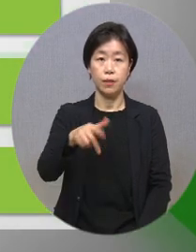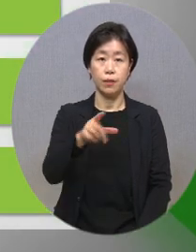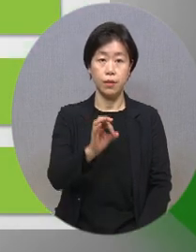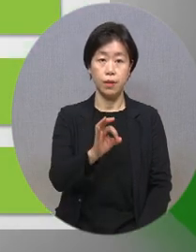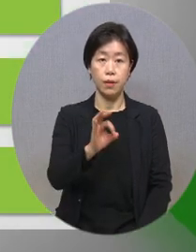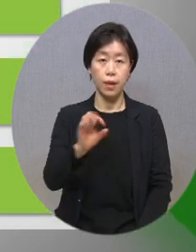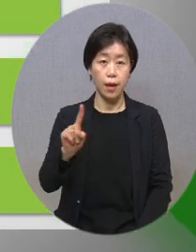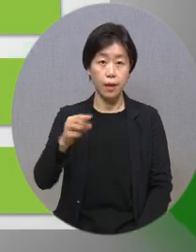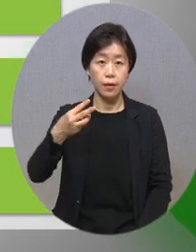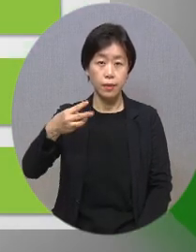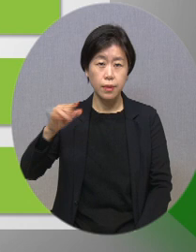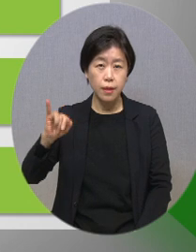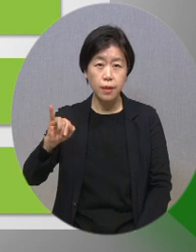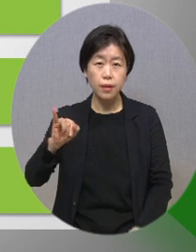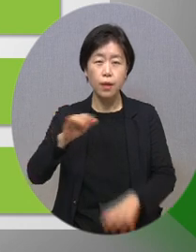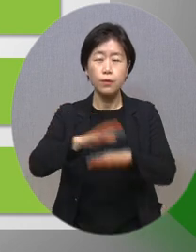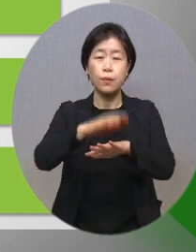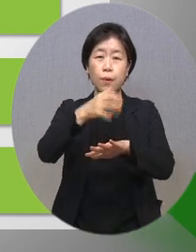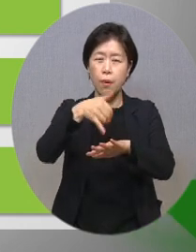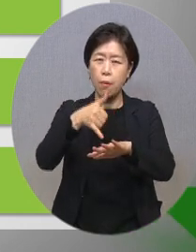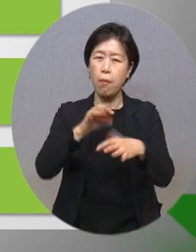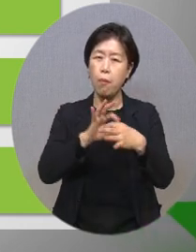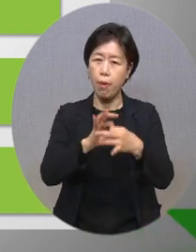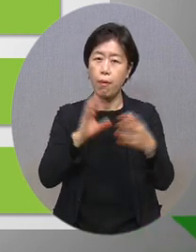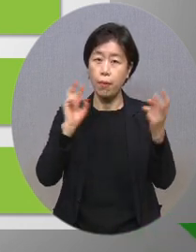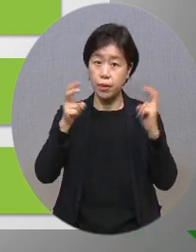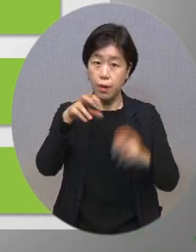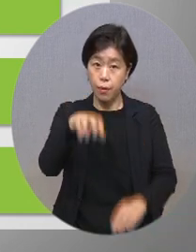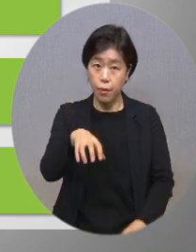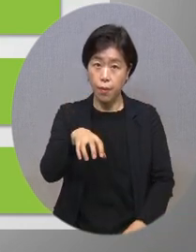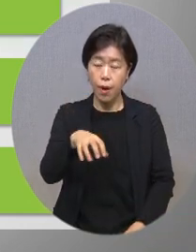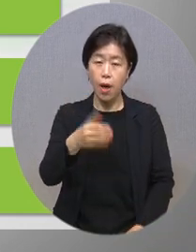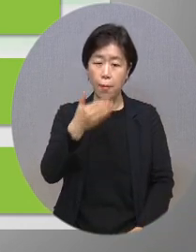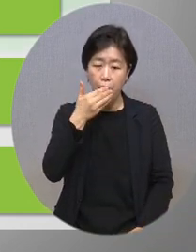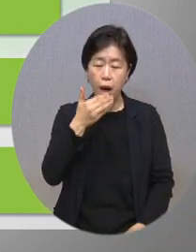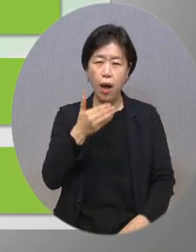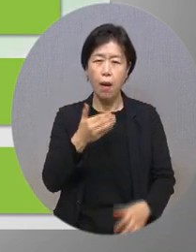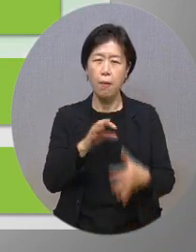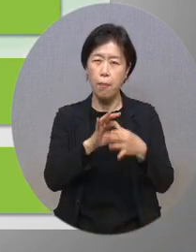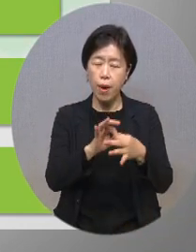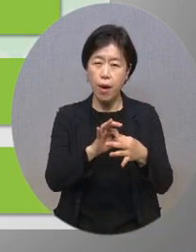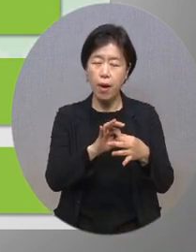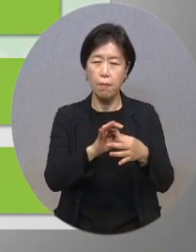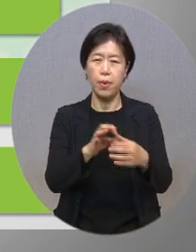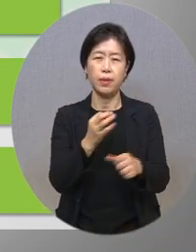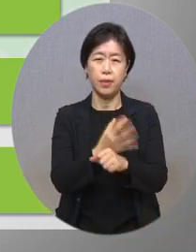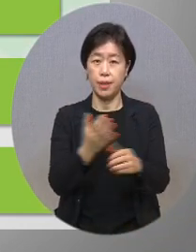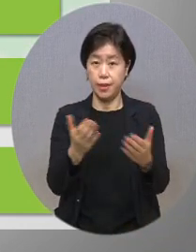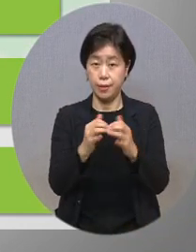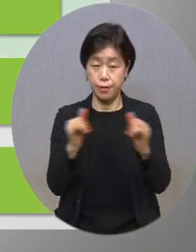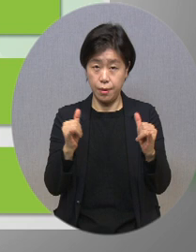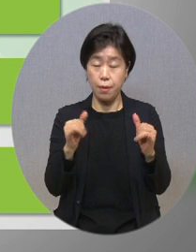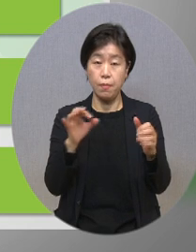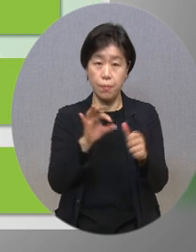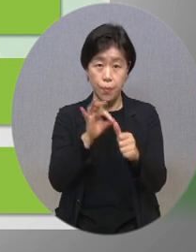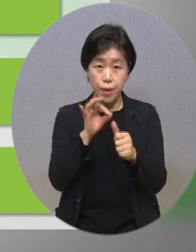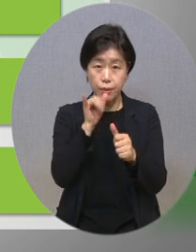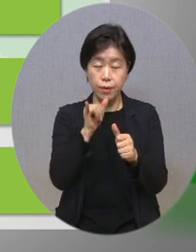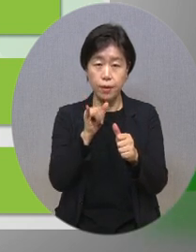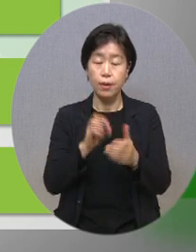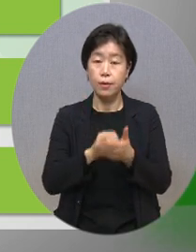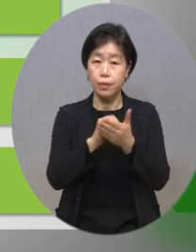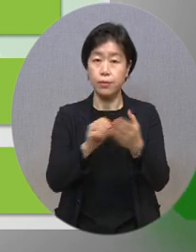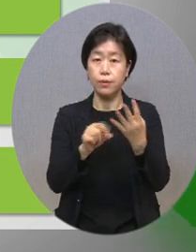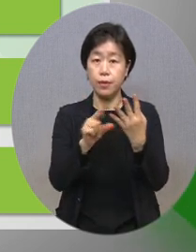청아띠 농업회사법인 주식회사에서 식품 분야 단순종사원을 모집합니다. 접수 마감일은 4월